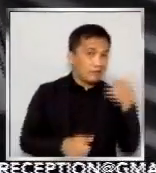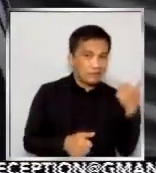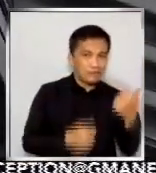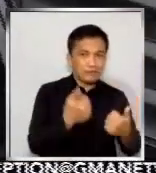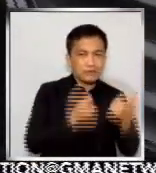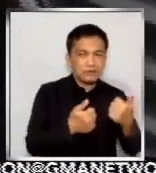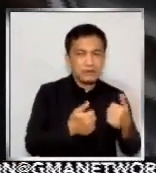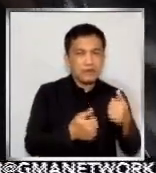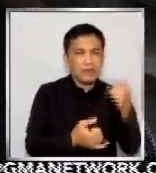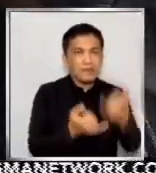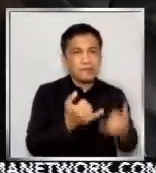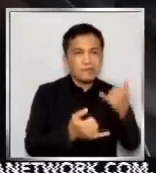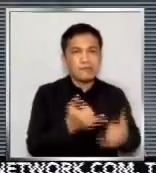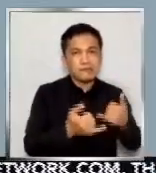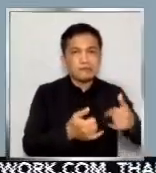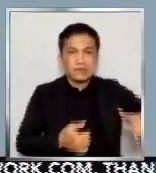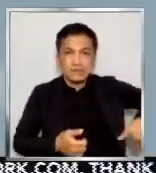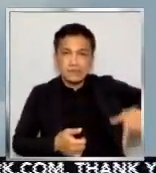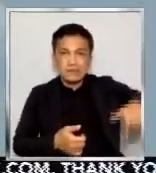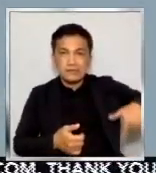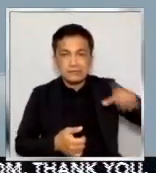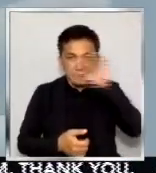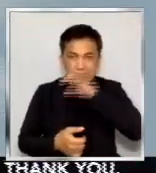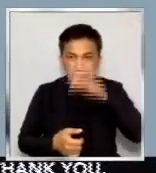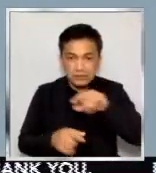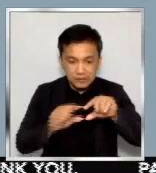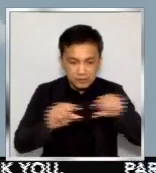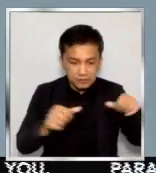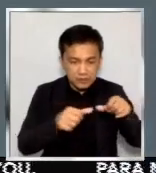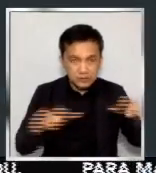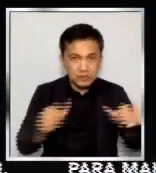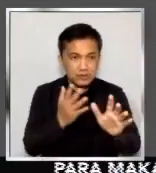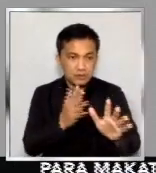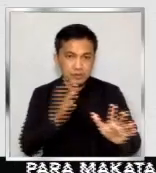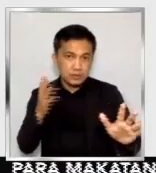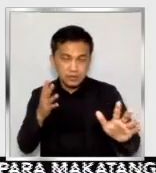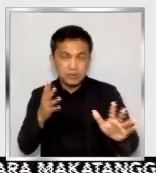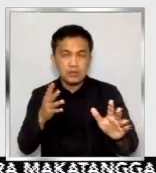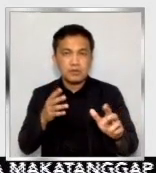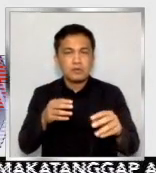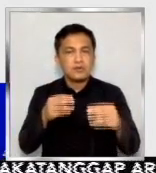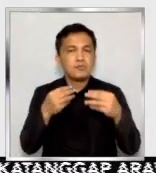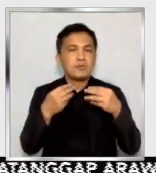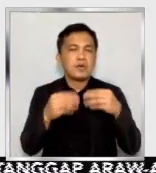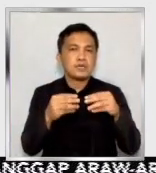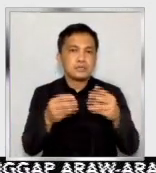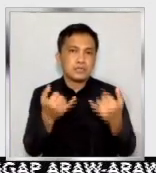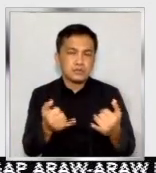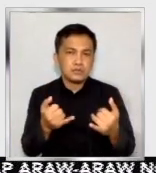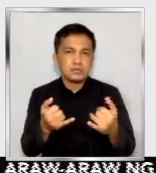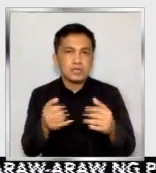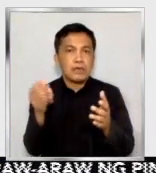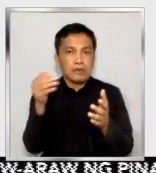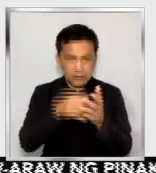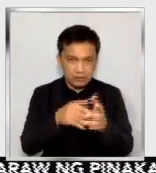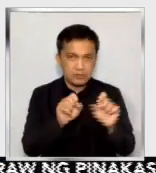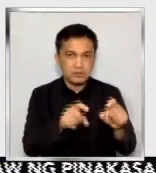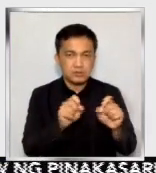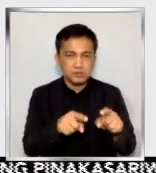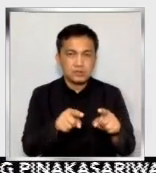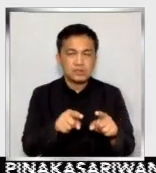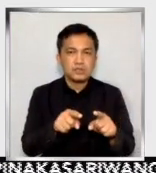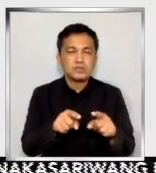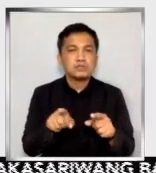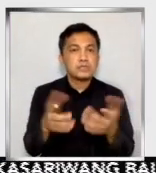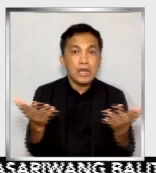ng Easytrip RFID sticker ang tila target market ngayon ng mga reseller na naglipa na online. Sa